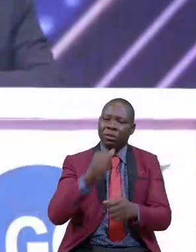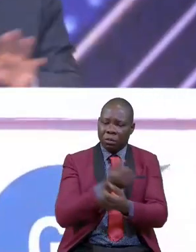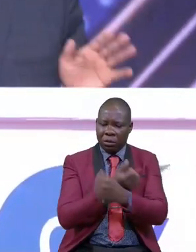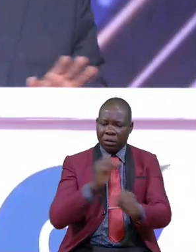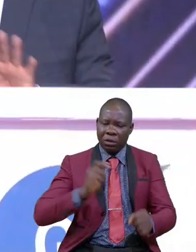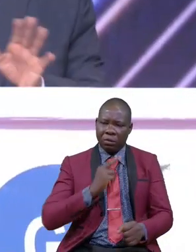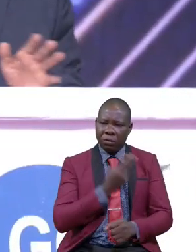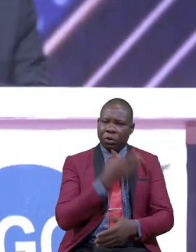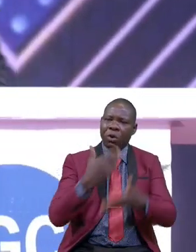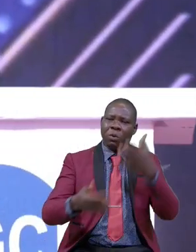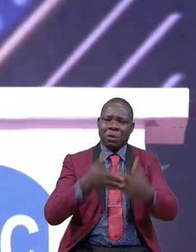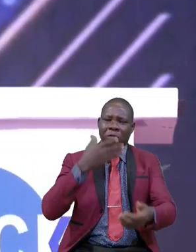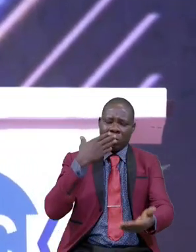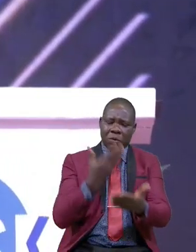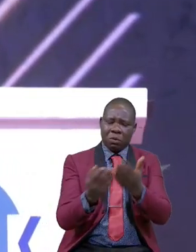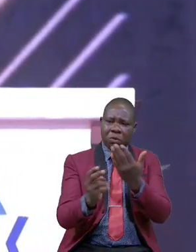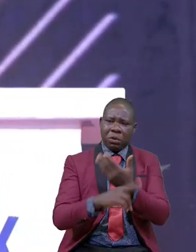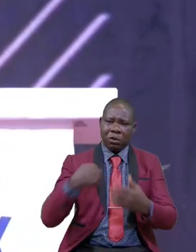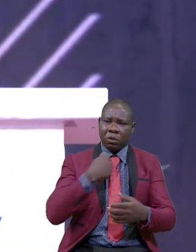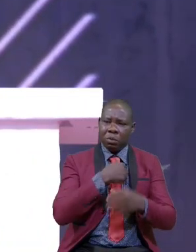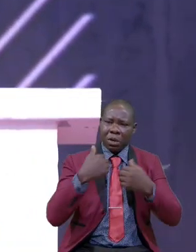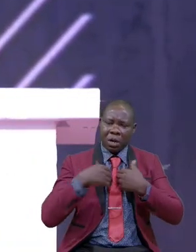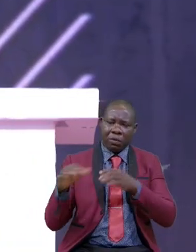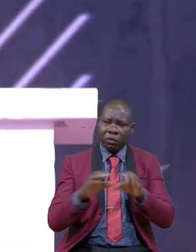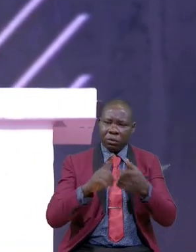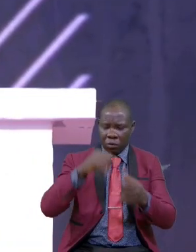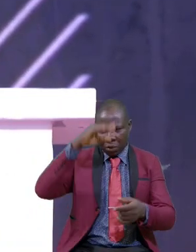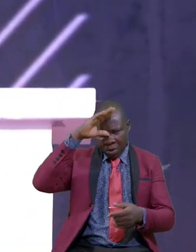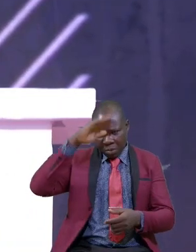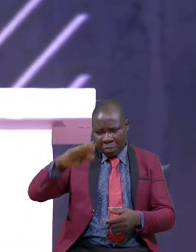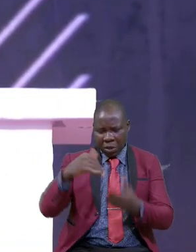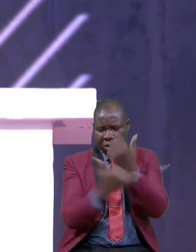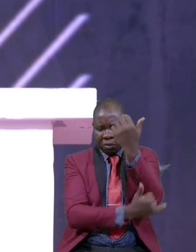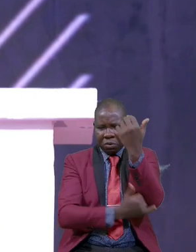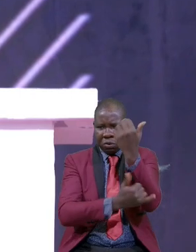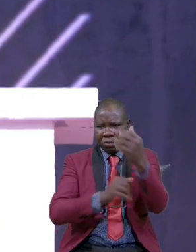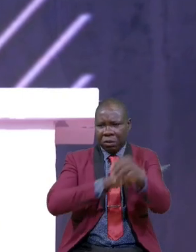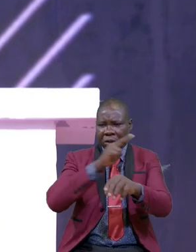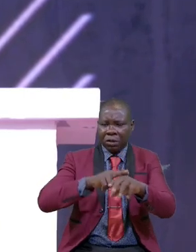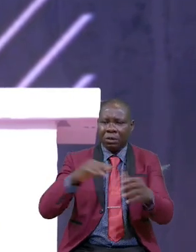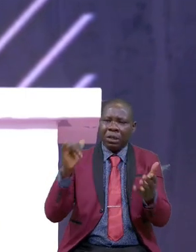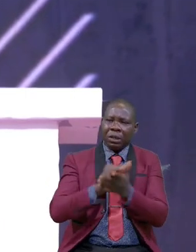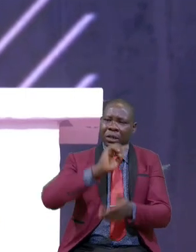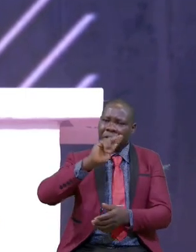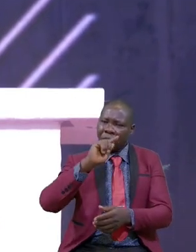avons fait pour le pays, la nation, que sa sœur ne peut pas nous sauver. Pourquoi?